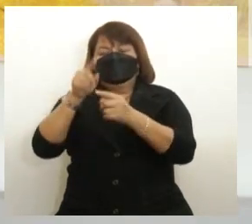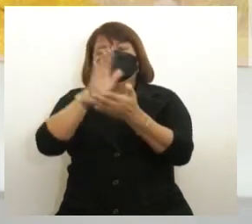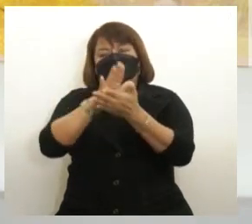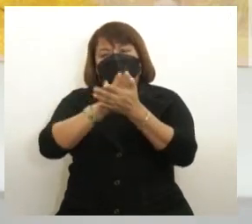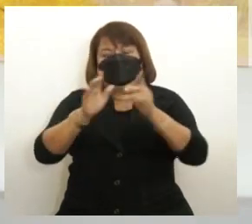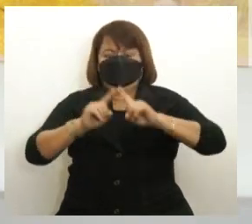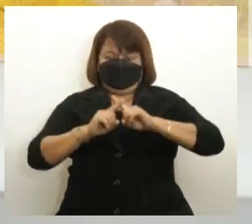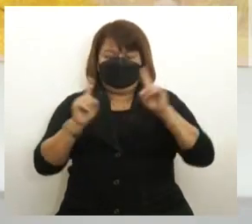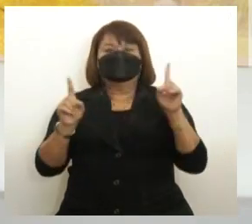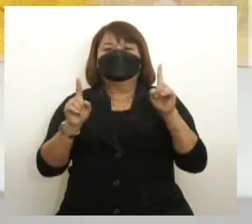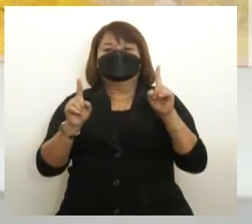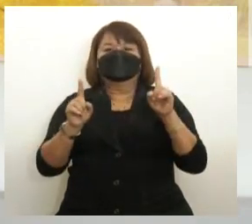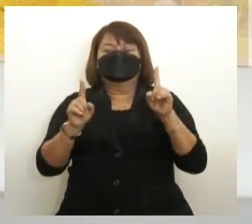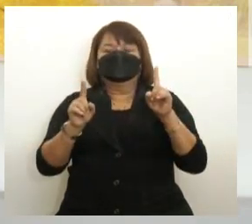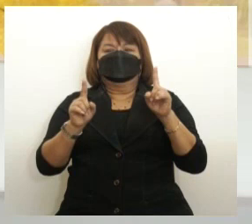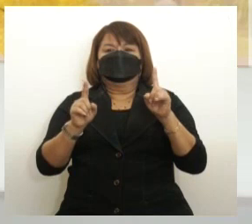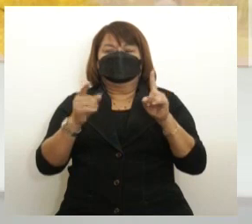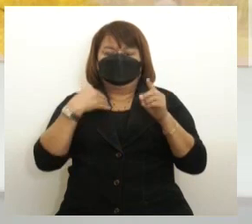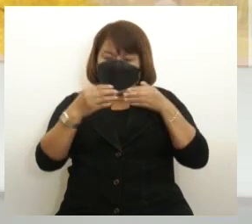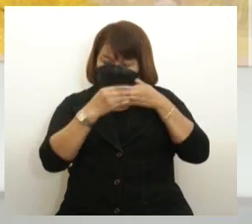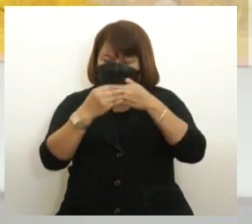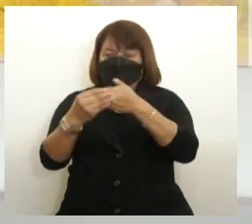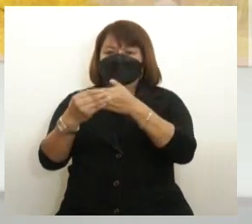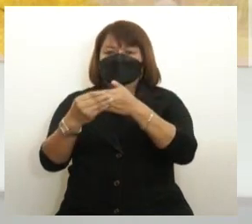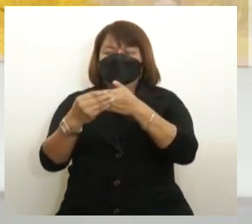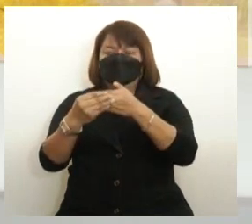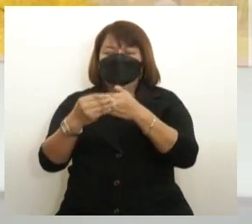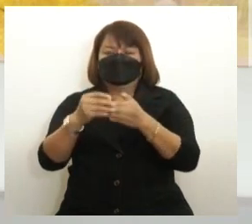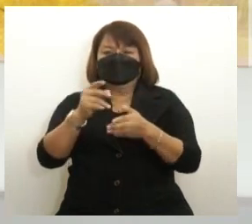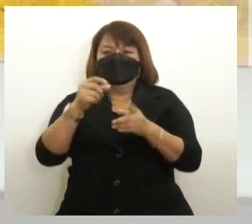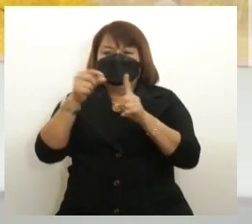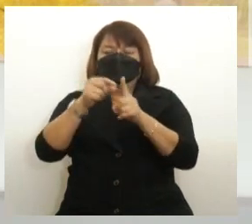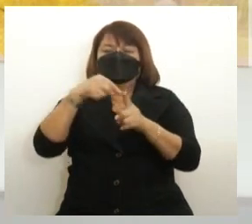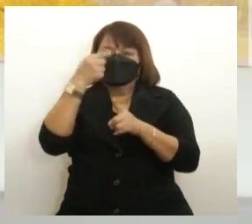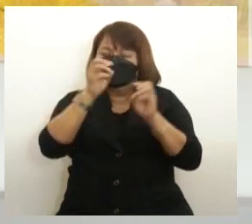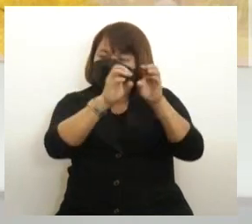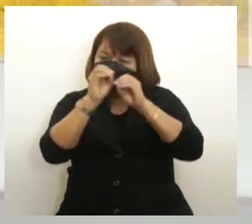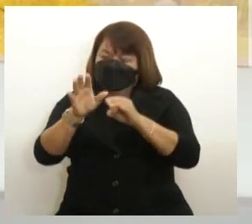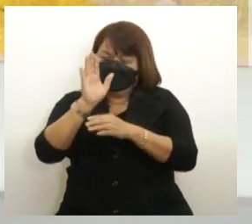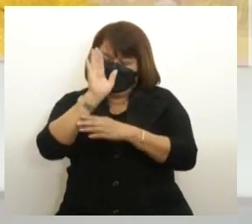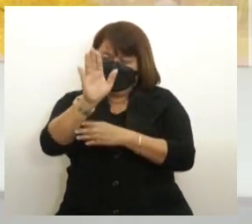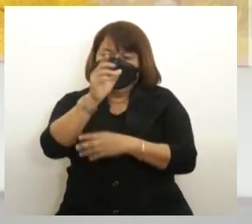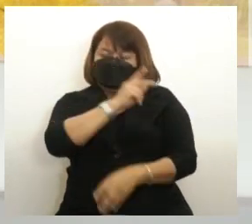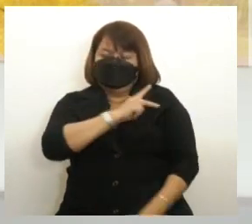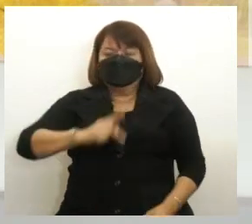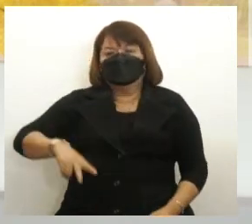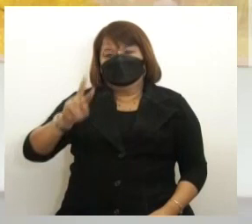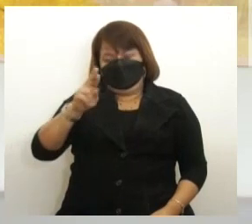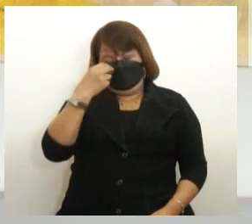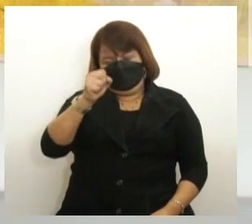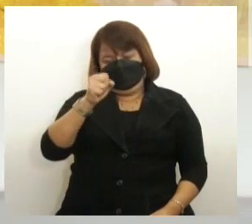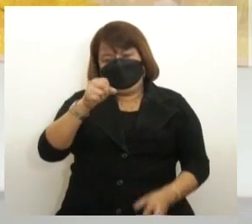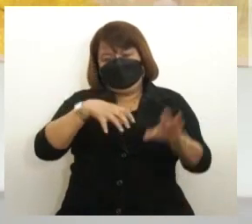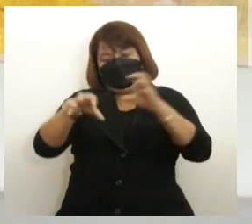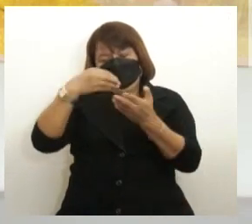ครับได้น้อมนำเอาพระบรมราโชบายไปสู่กระบวนการจัดการเรียนรู้แ